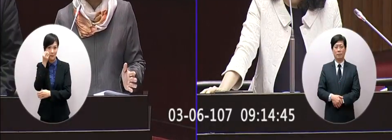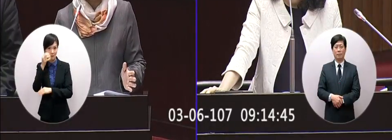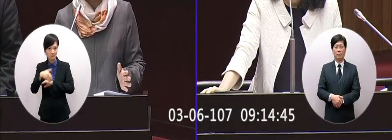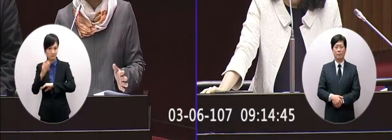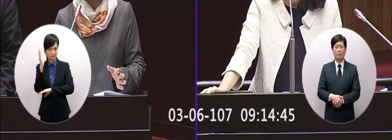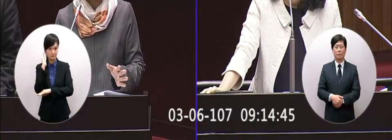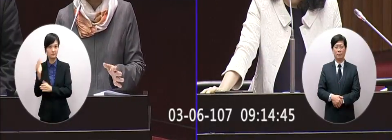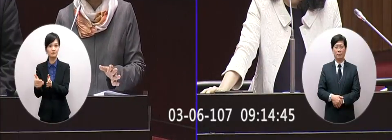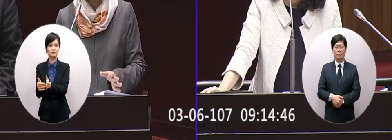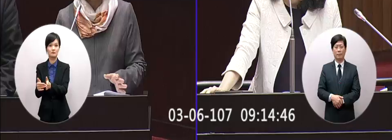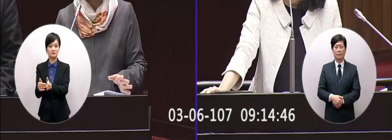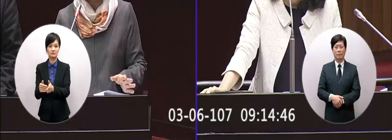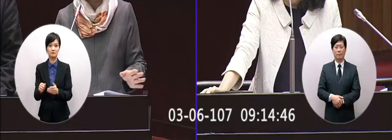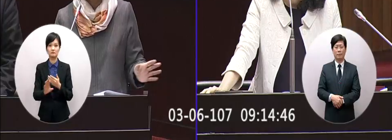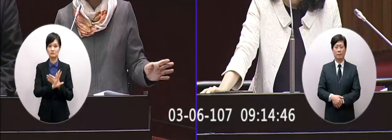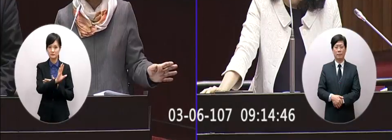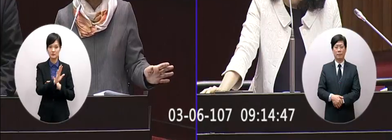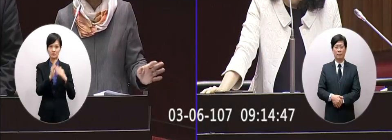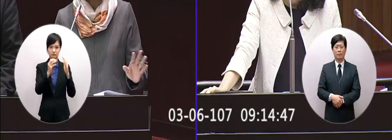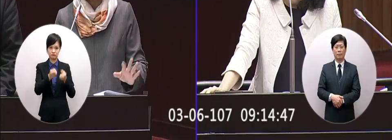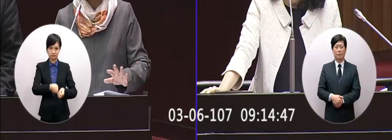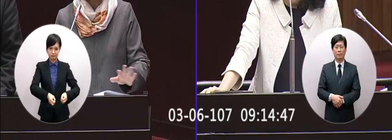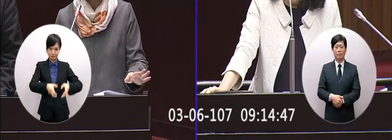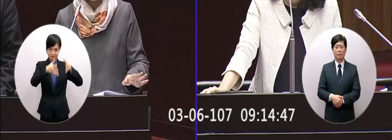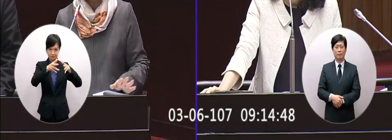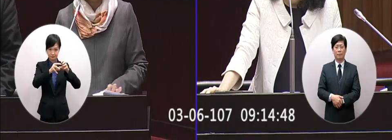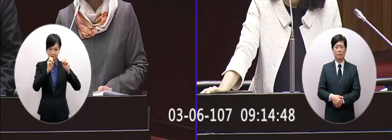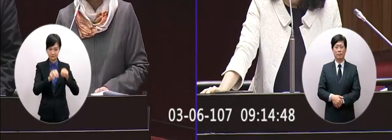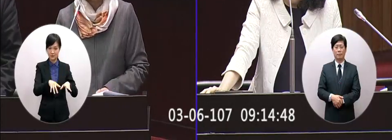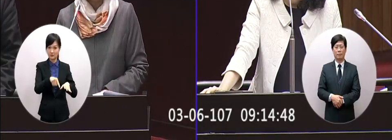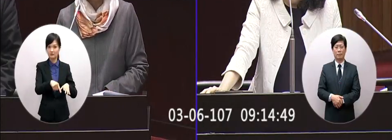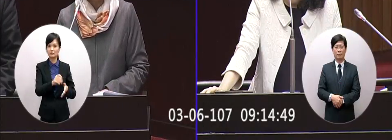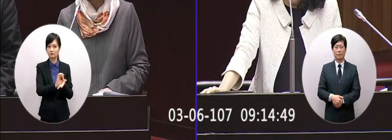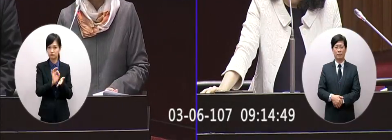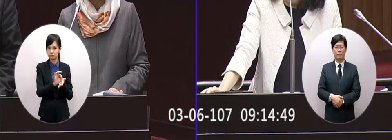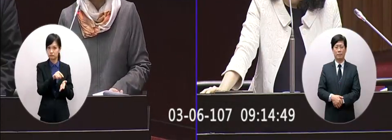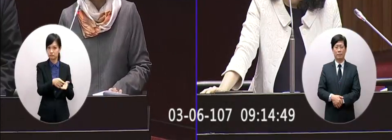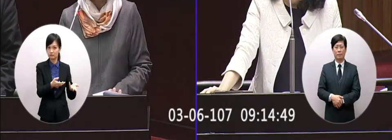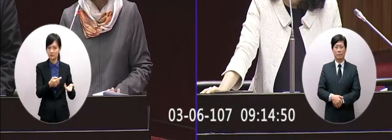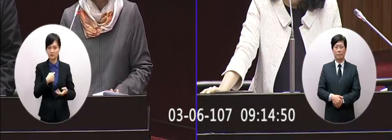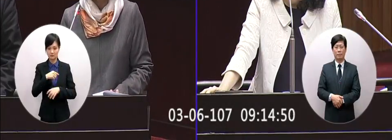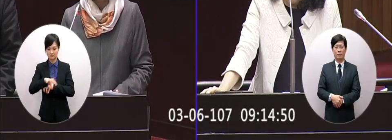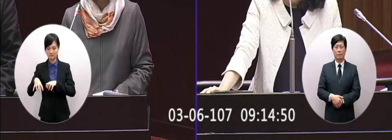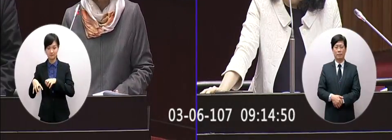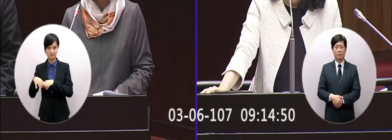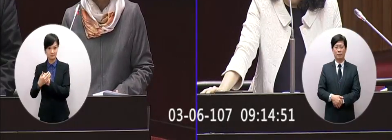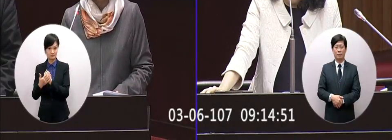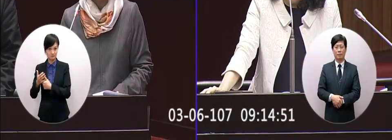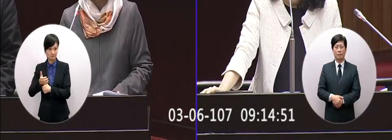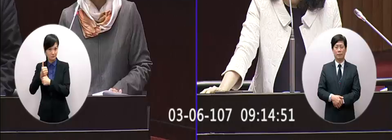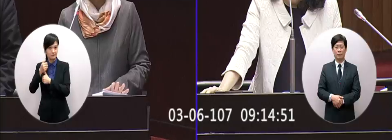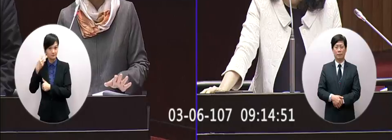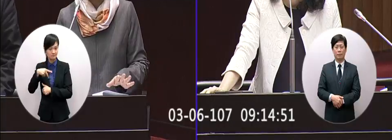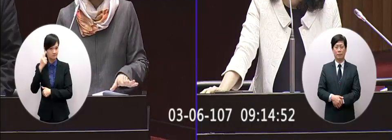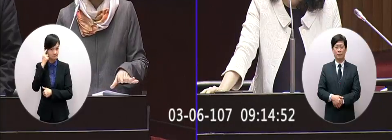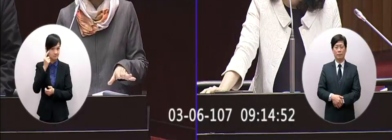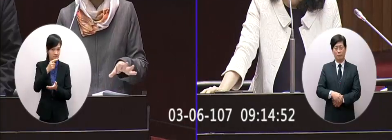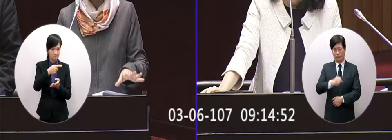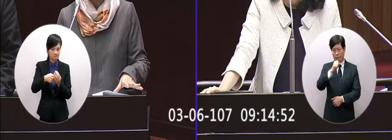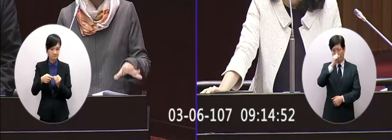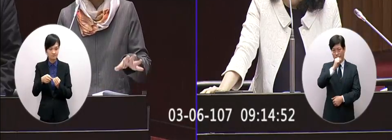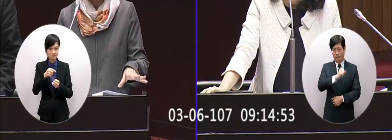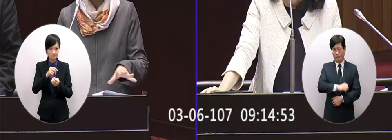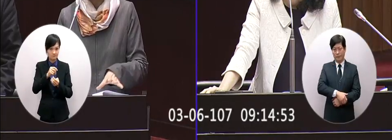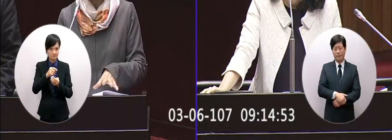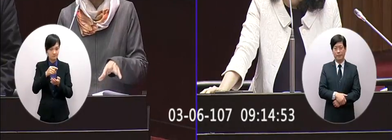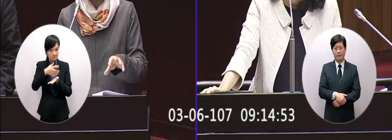的那些费用呢？拆除的费用，环保署再会去盘点一下它的这个预算的部分能不能足够这样子。 好的。 那